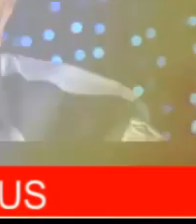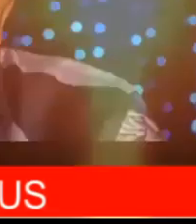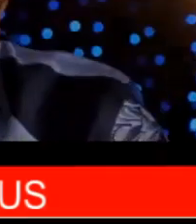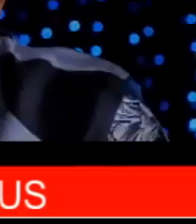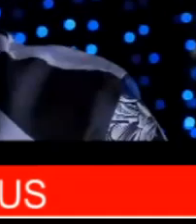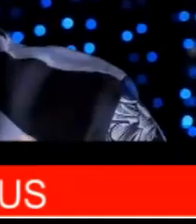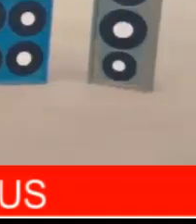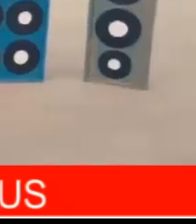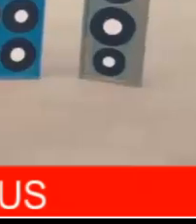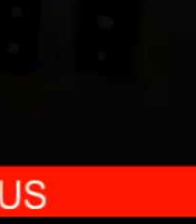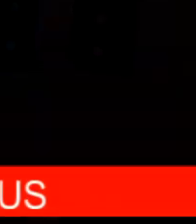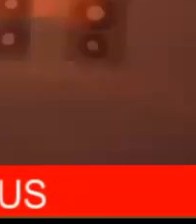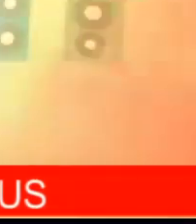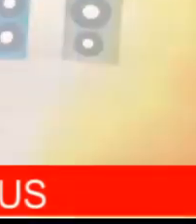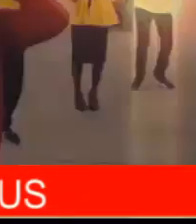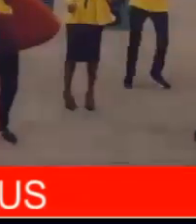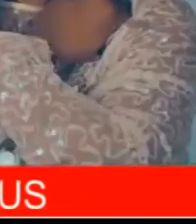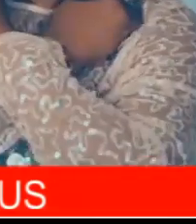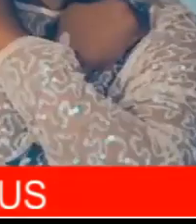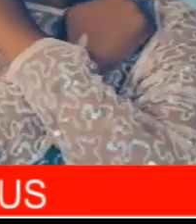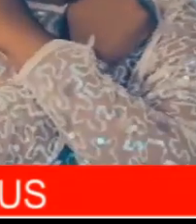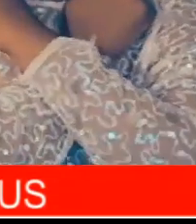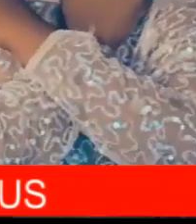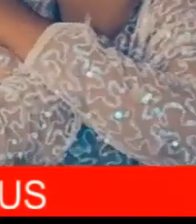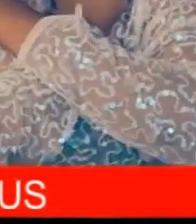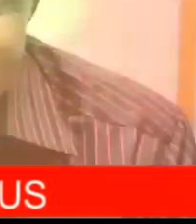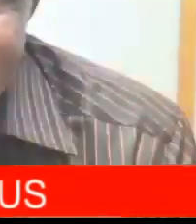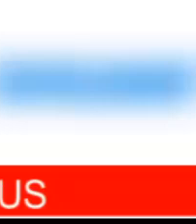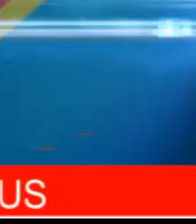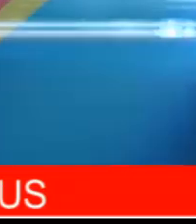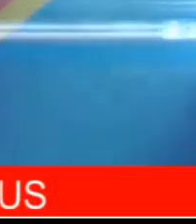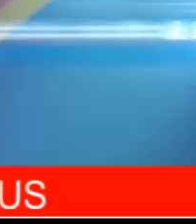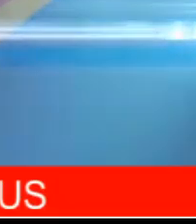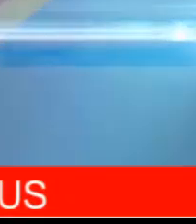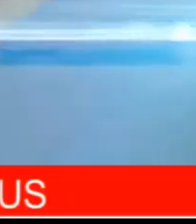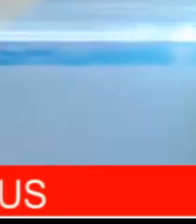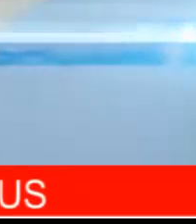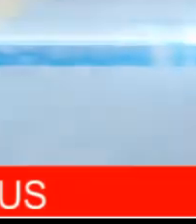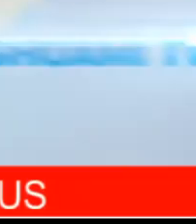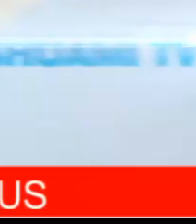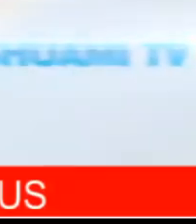Wana posa oyeba makamba musique. Kota na ya Lolo Chouami TV.